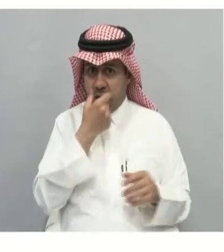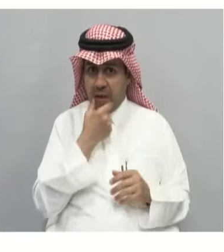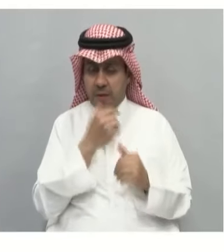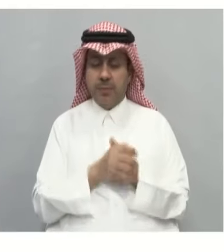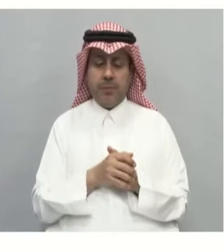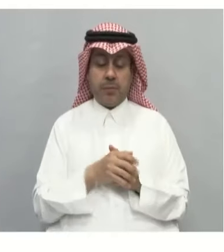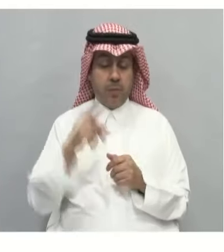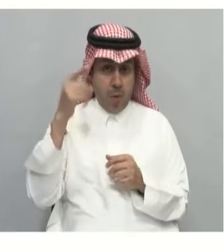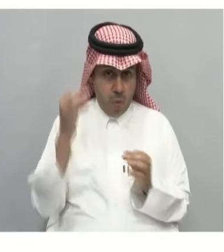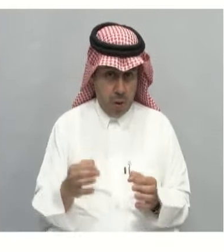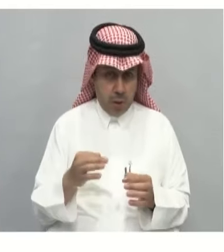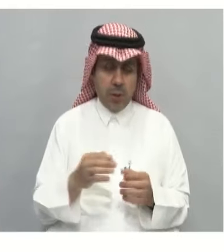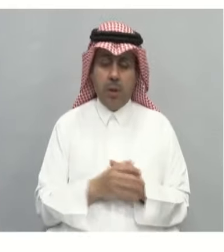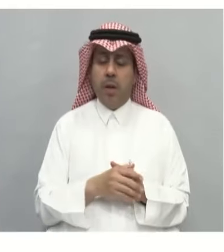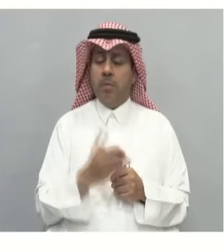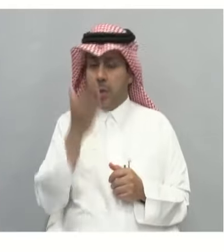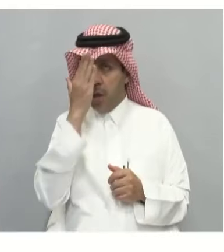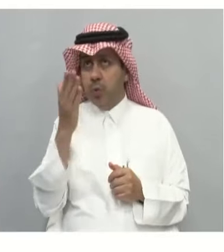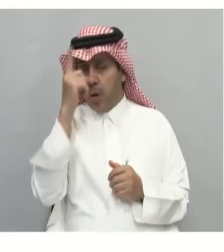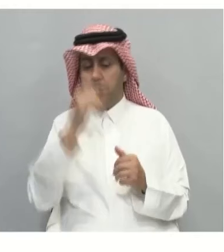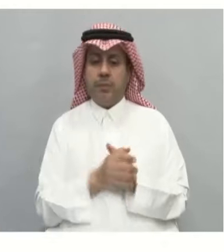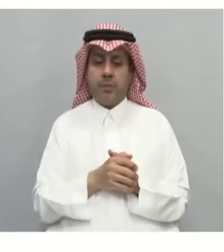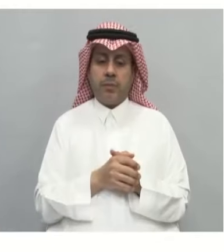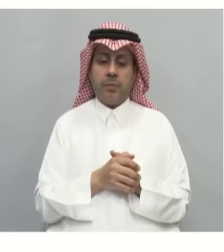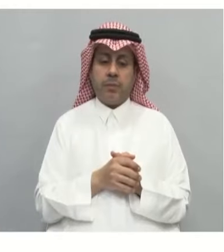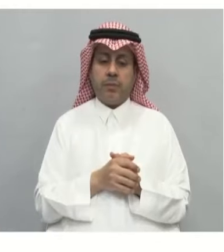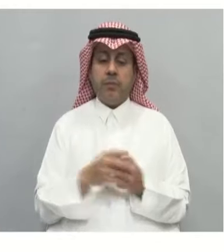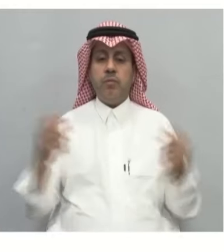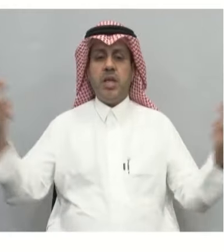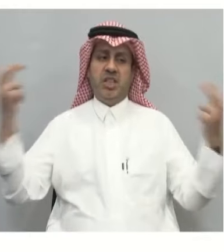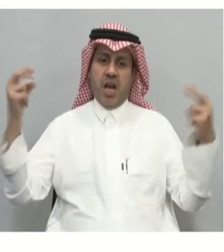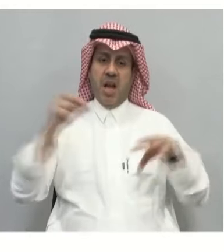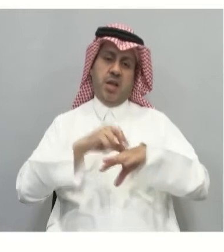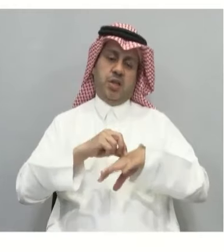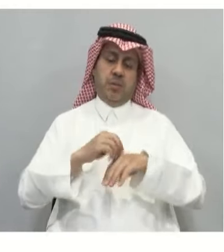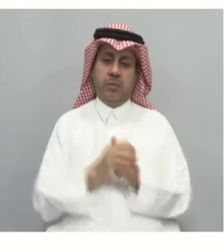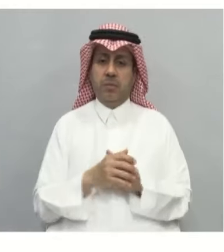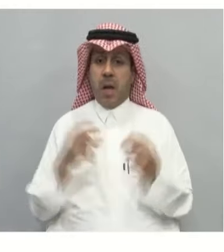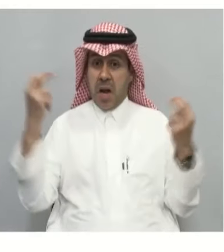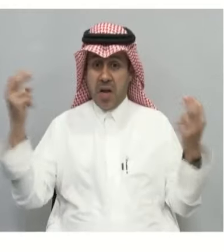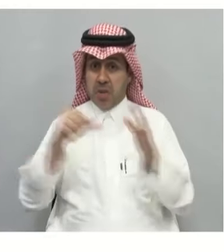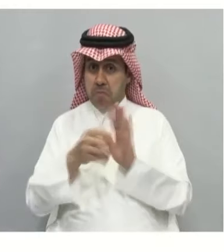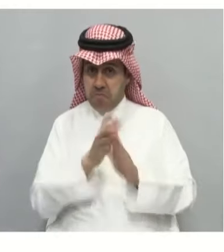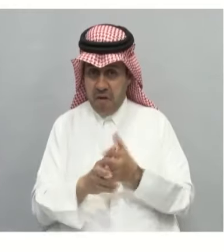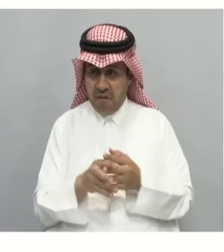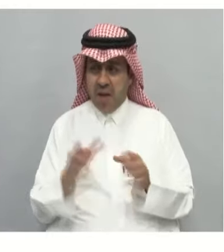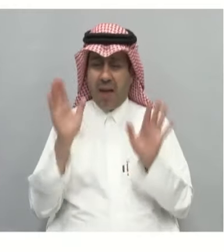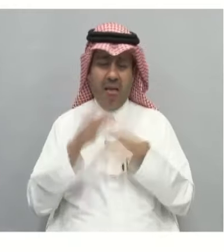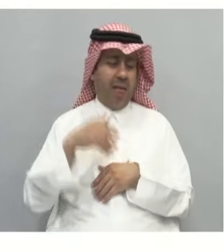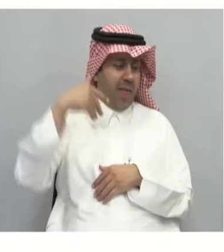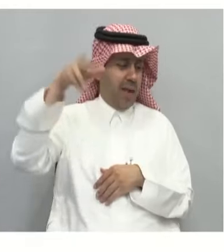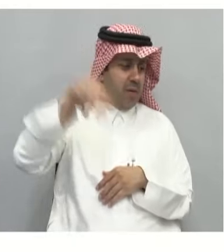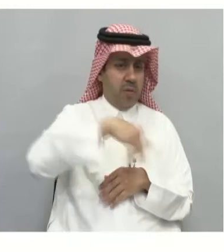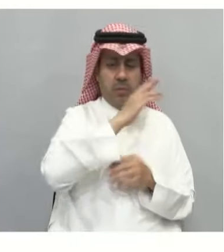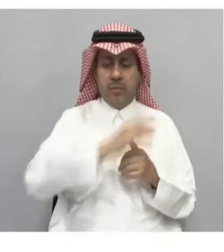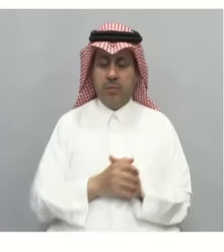في حقيقه الامر انما يعبد الله تعالى فقط ليراه الناس وحيث لا يراه الناس لا يتقرب الى الله بالعباده اذا